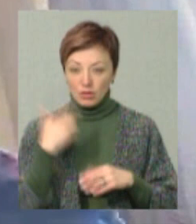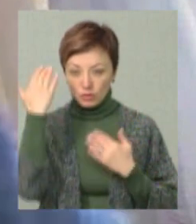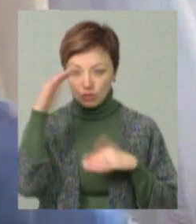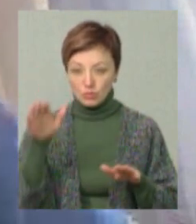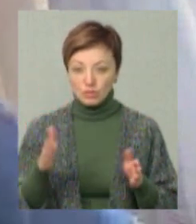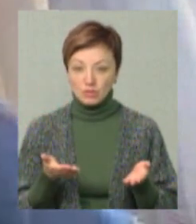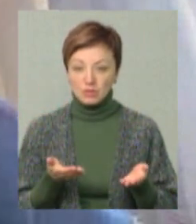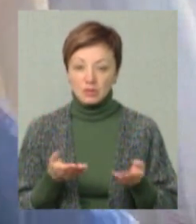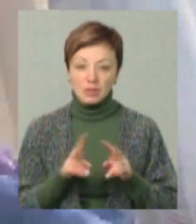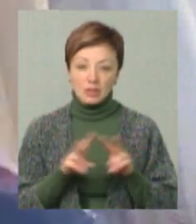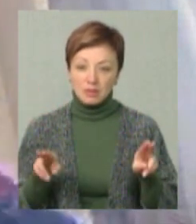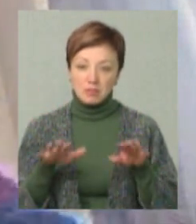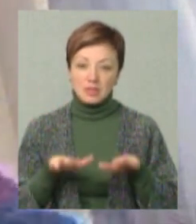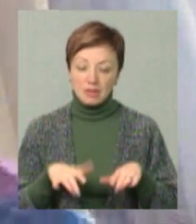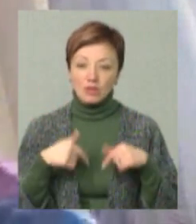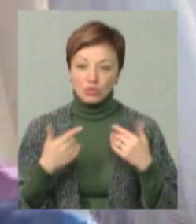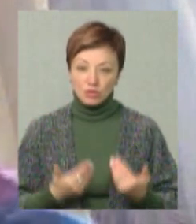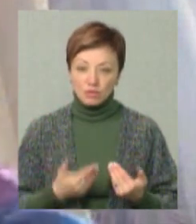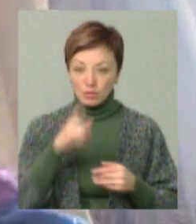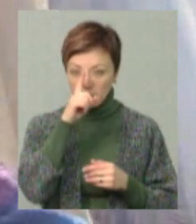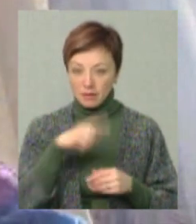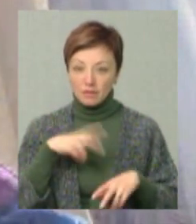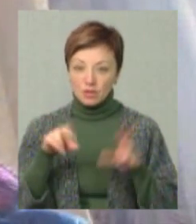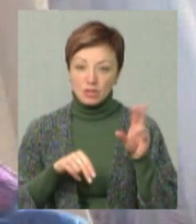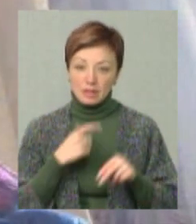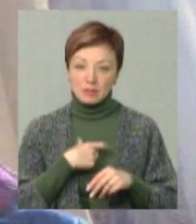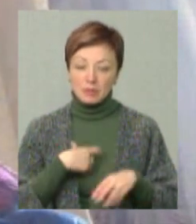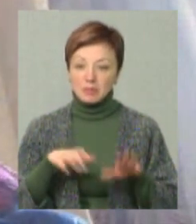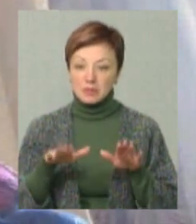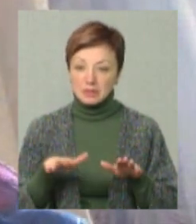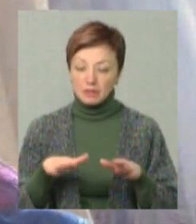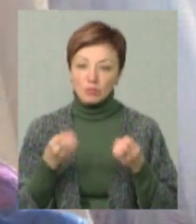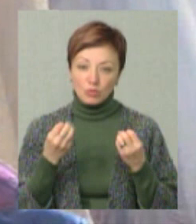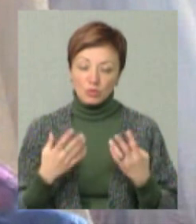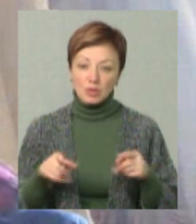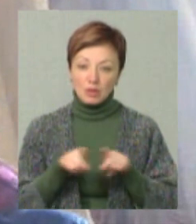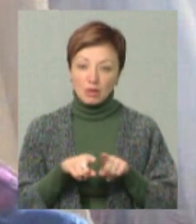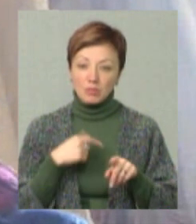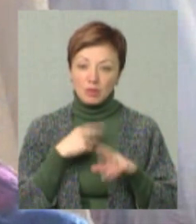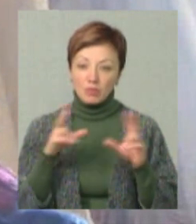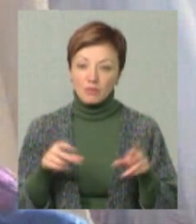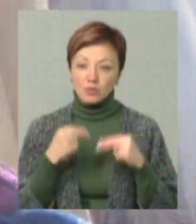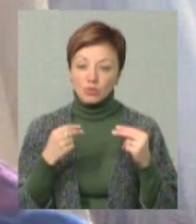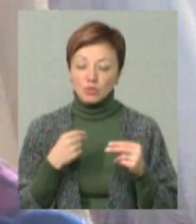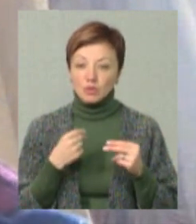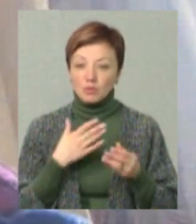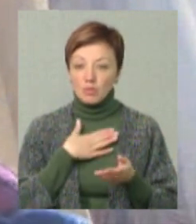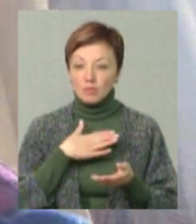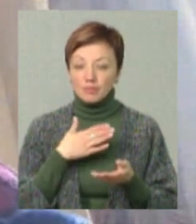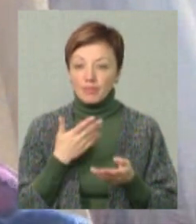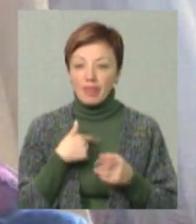вже не місцевий. Я така ж саме місцева, я тут живу вже місяць, я вважаю себе місцевою. Просто так от мені так повезло, що моє